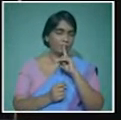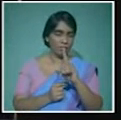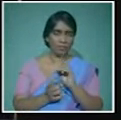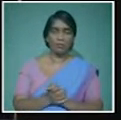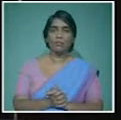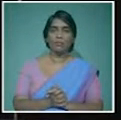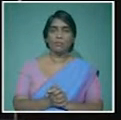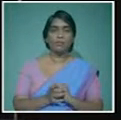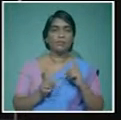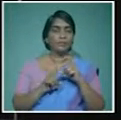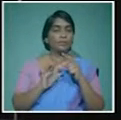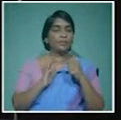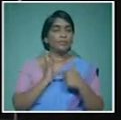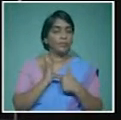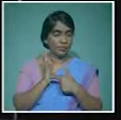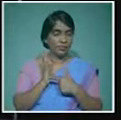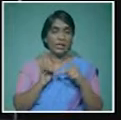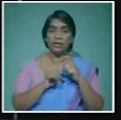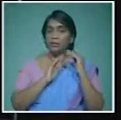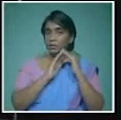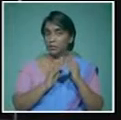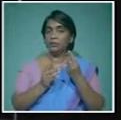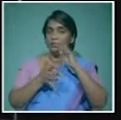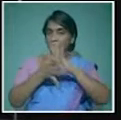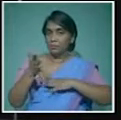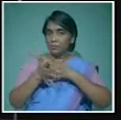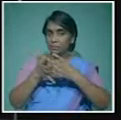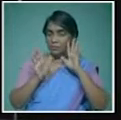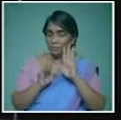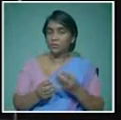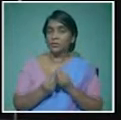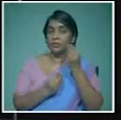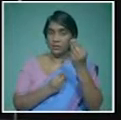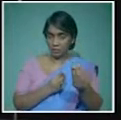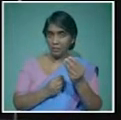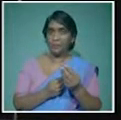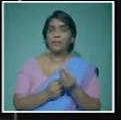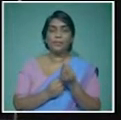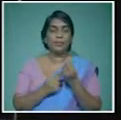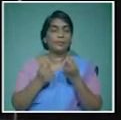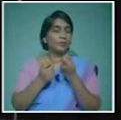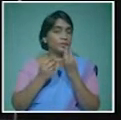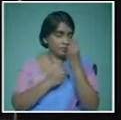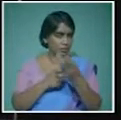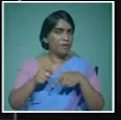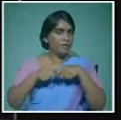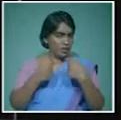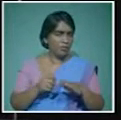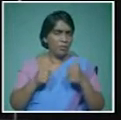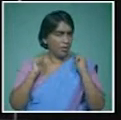කරනවා. විගණන දෙපාර්තමේන්තුවෙන් දැනටත් කරන්නේ අයවැය මගින් ලබා දුන්න ප්‍රතිපාදන වියදම් කළාද